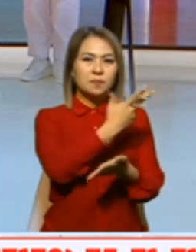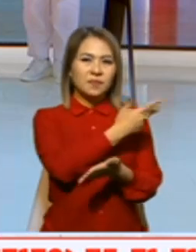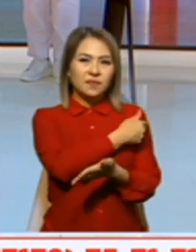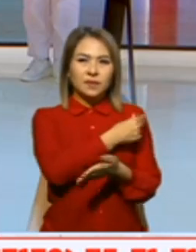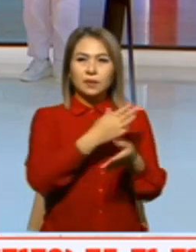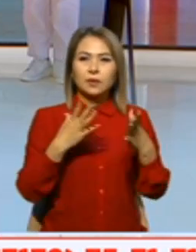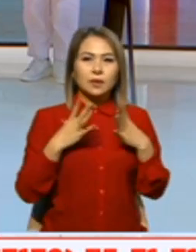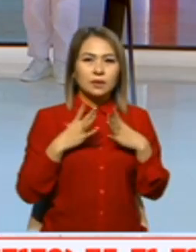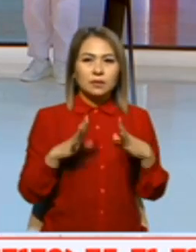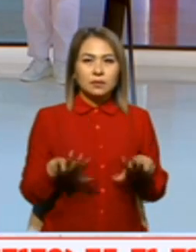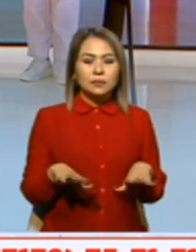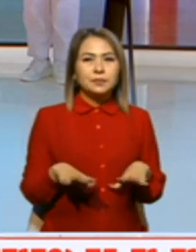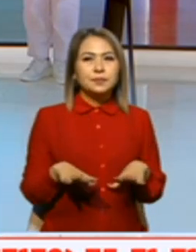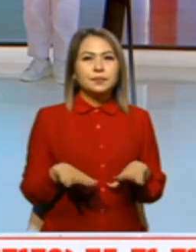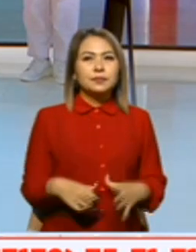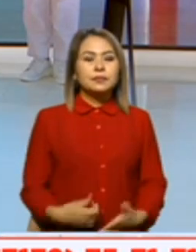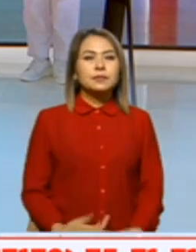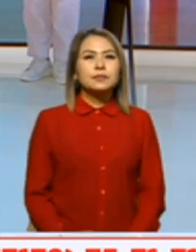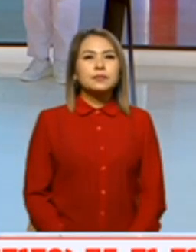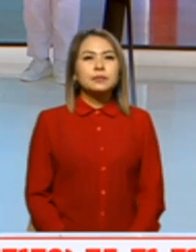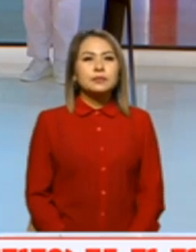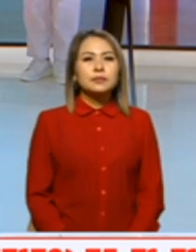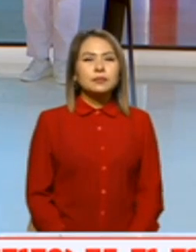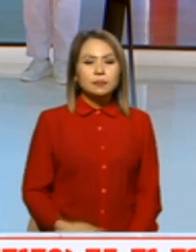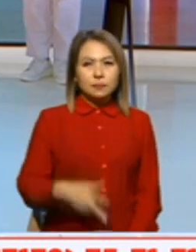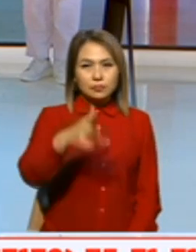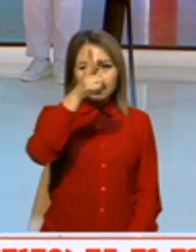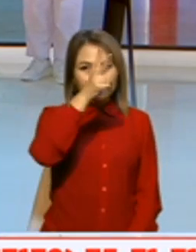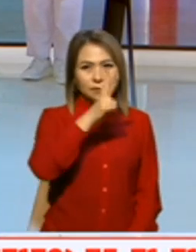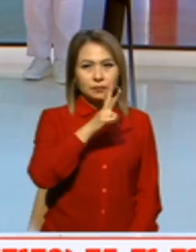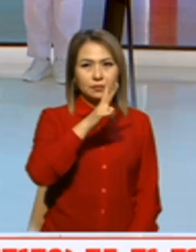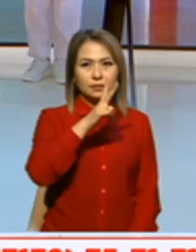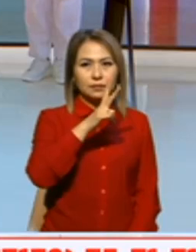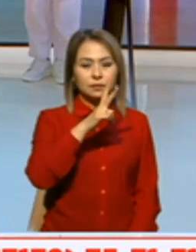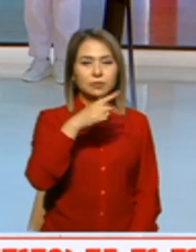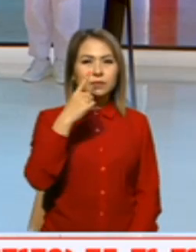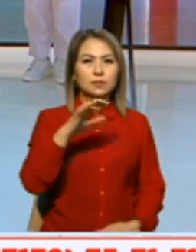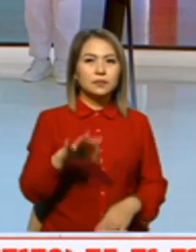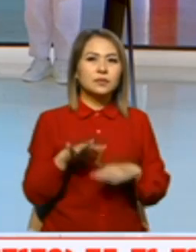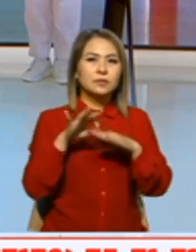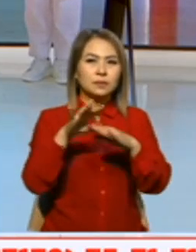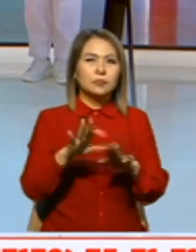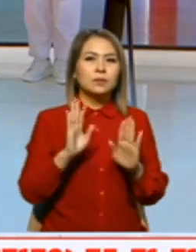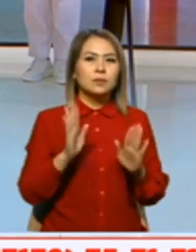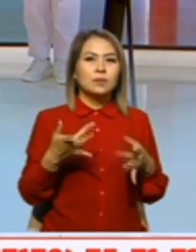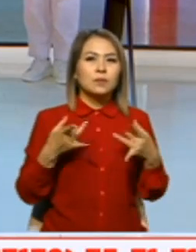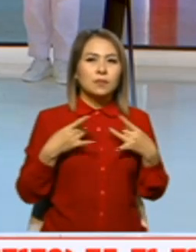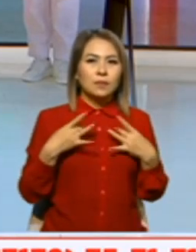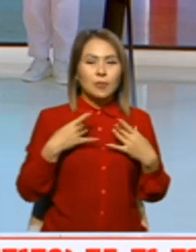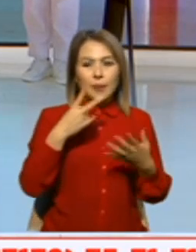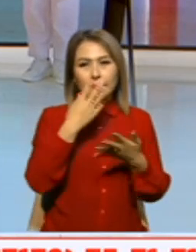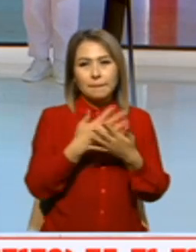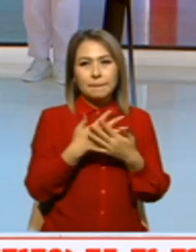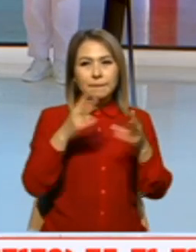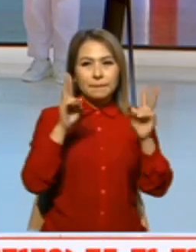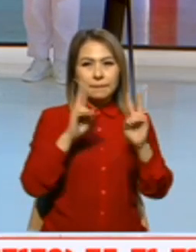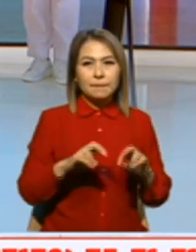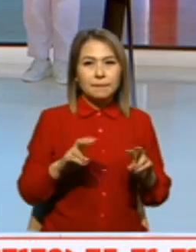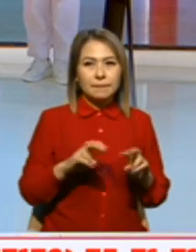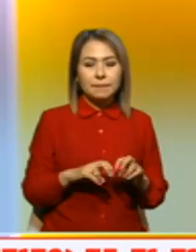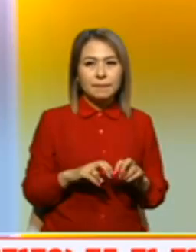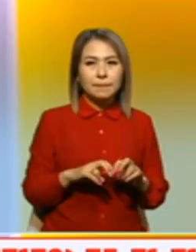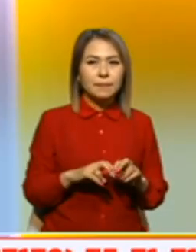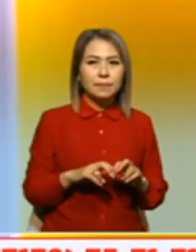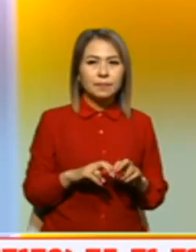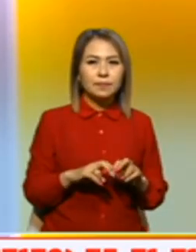жоқпыз. Сосын бір үш айында апаратындар деді, невропатологқа барып көрсетесіңдер деді. Апарып көрсетіп едім.